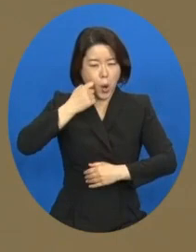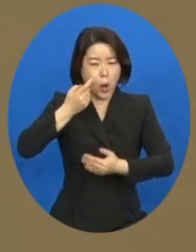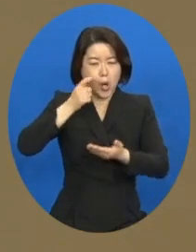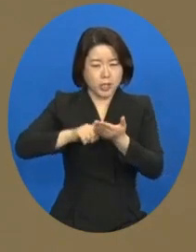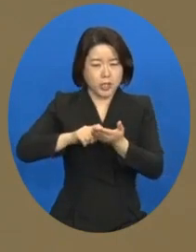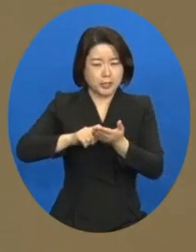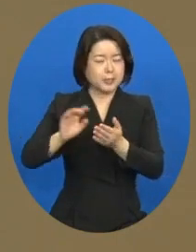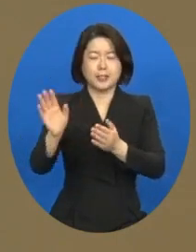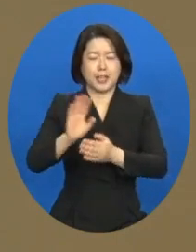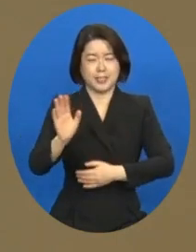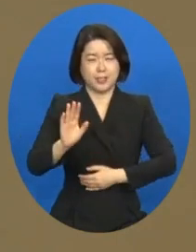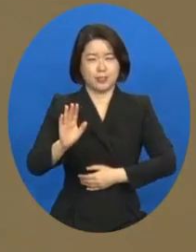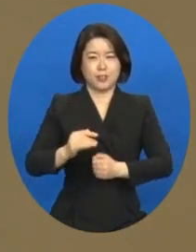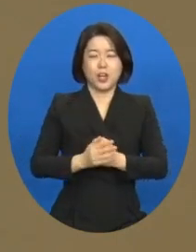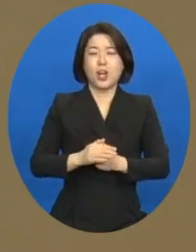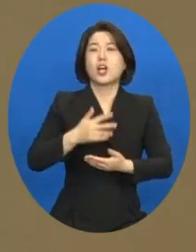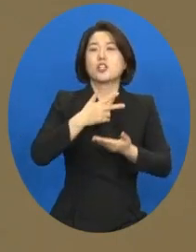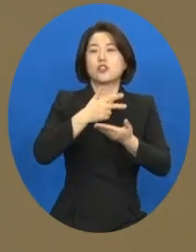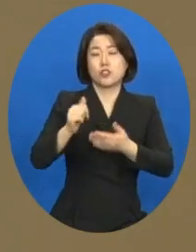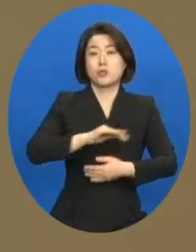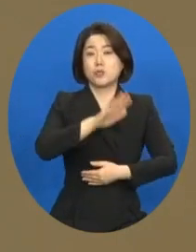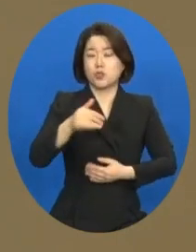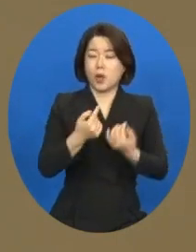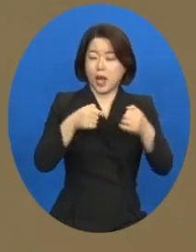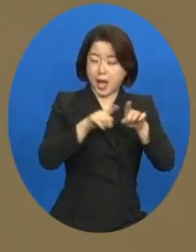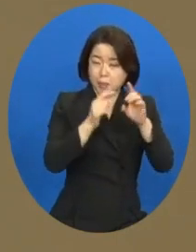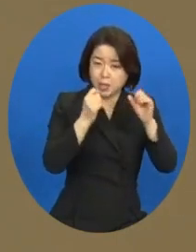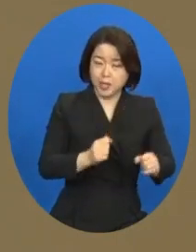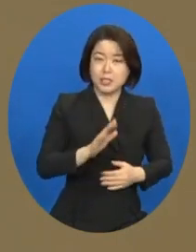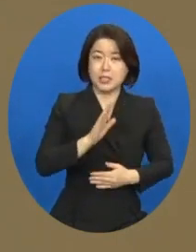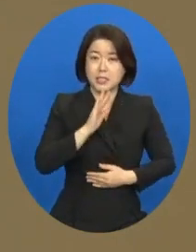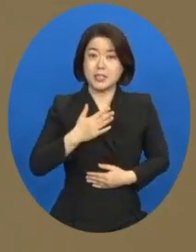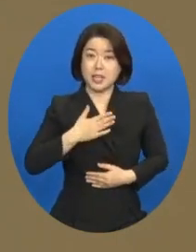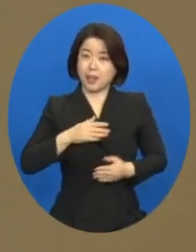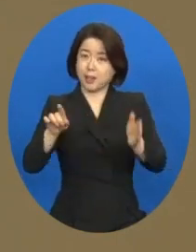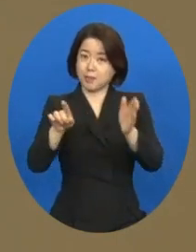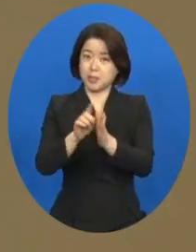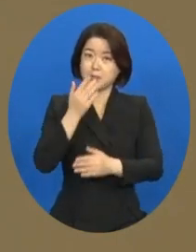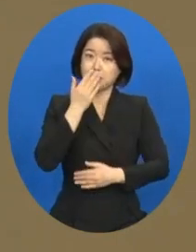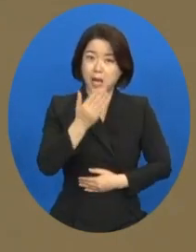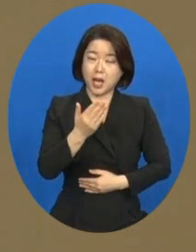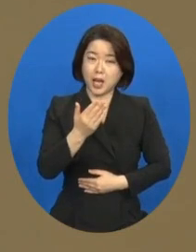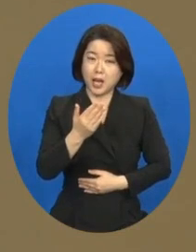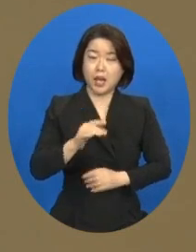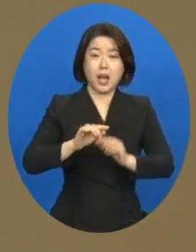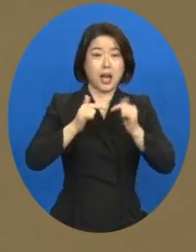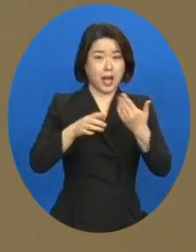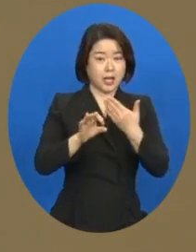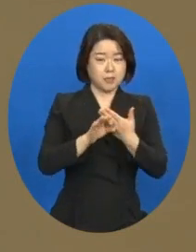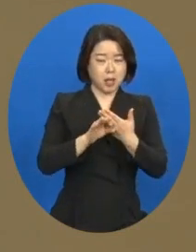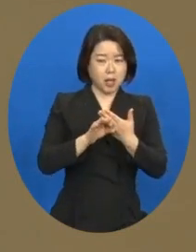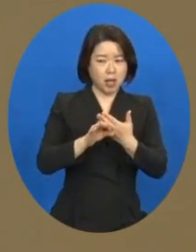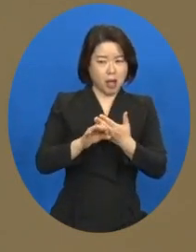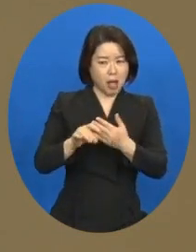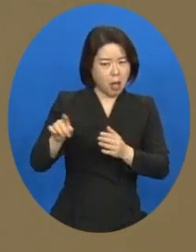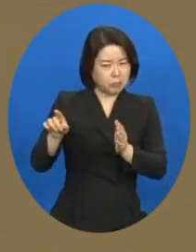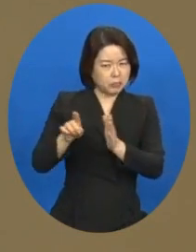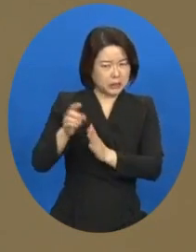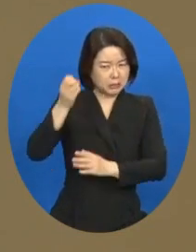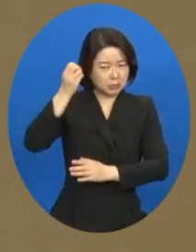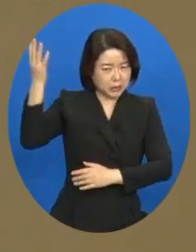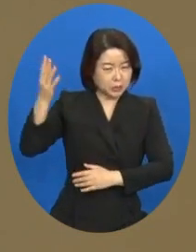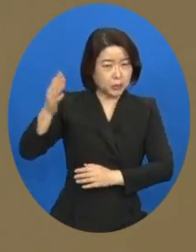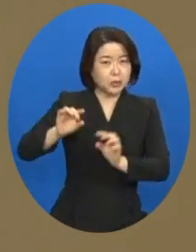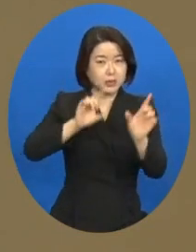아닙니다. 주님이 우리와 함께 계시는 것을 진짜 내가 믿느냐 아니면 잊어버리고 사느냐,